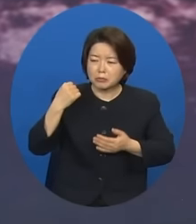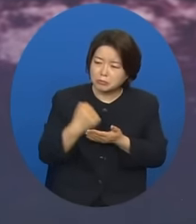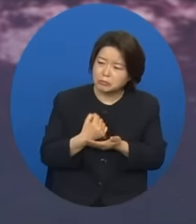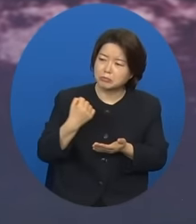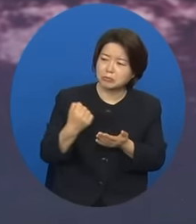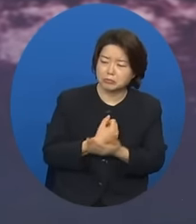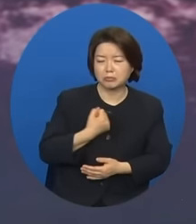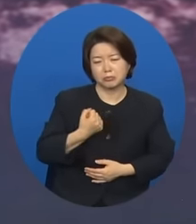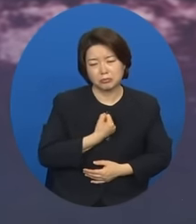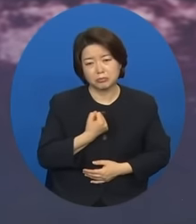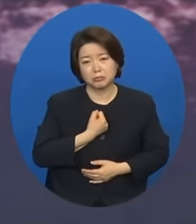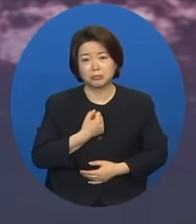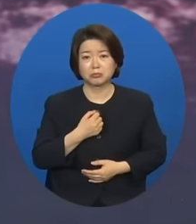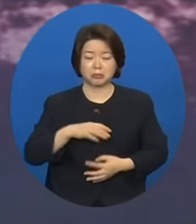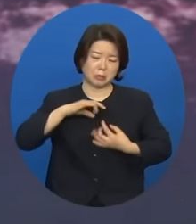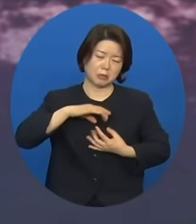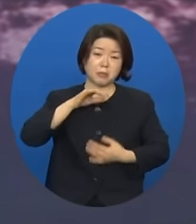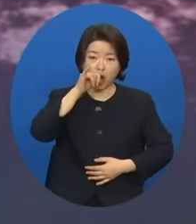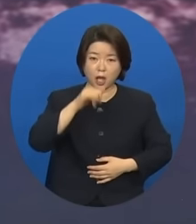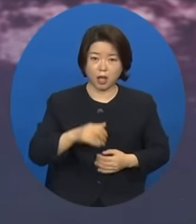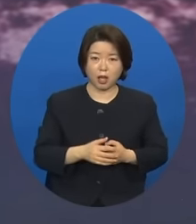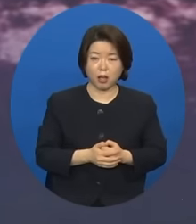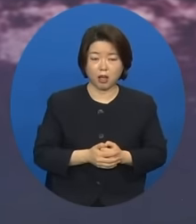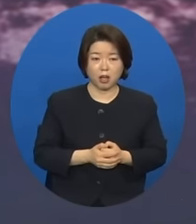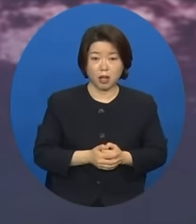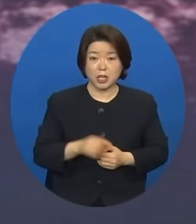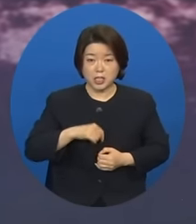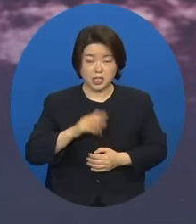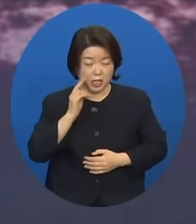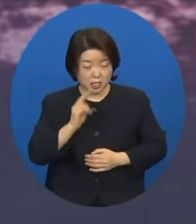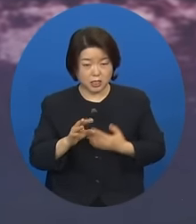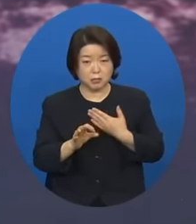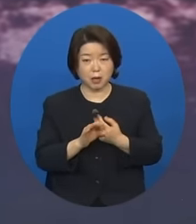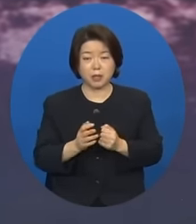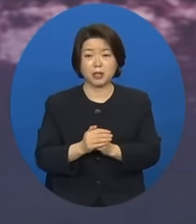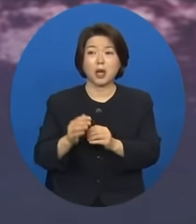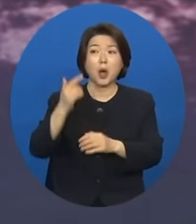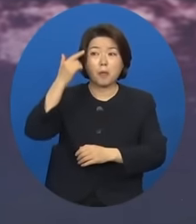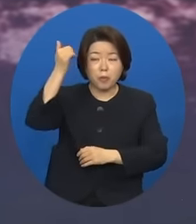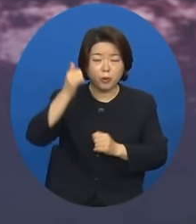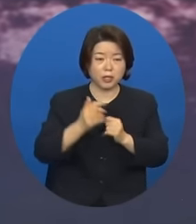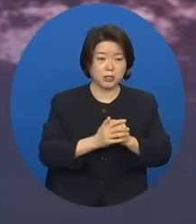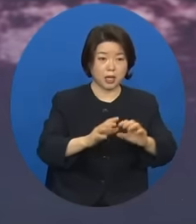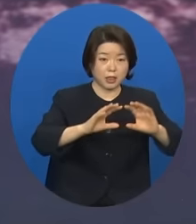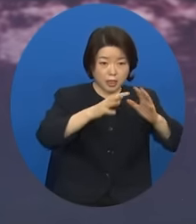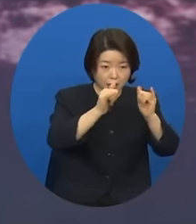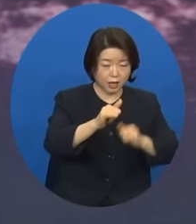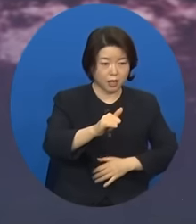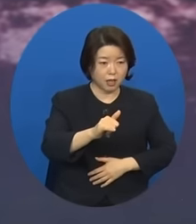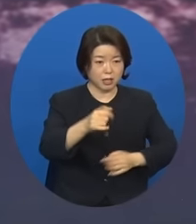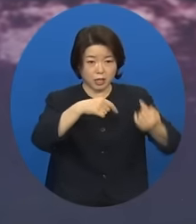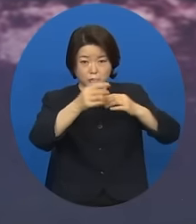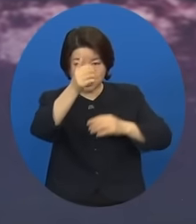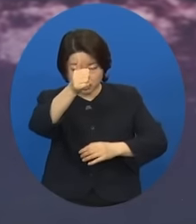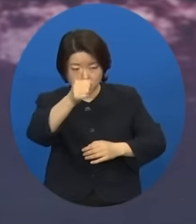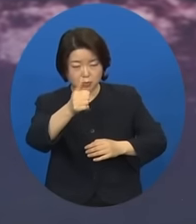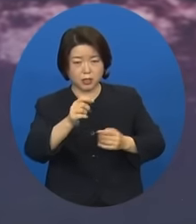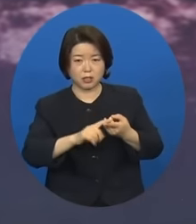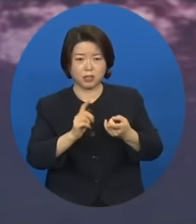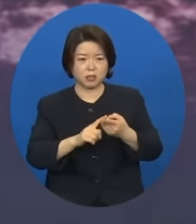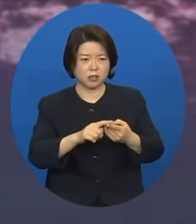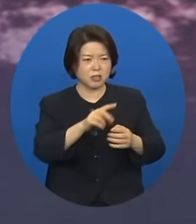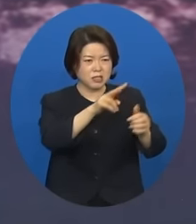사람으로 향하면 사람에게 대해서 목회자에 대해서 권위자에 대해서 나라에 대해서 정부에 대해서 막